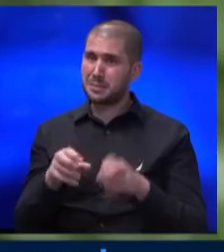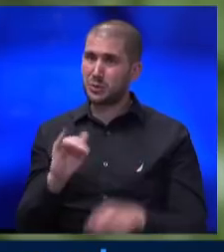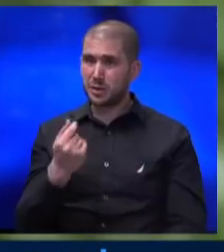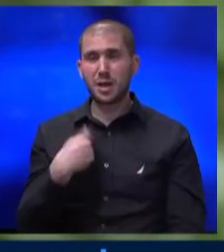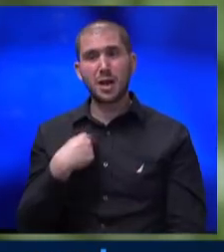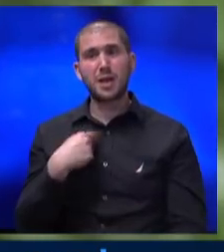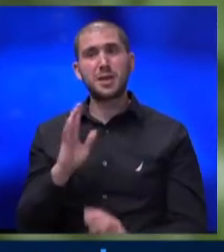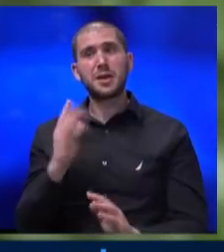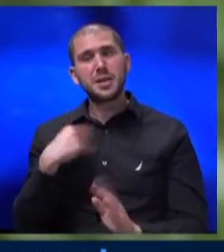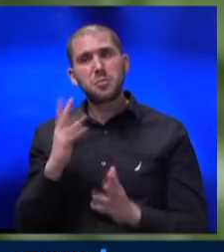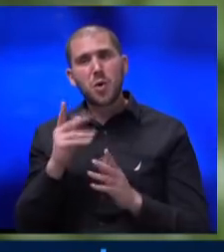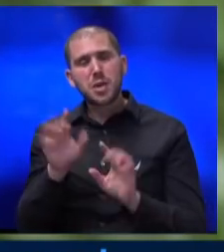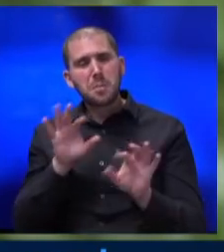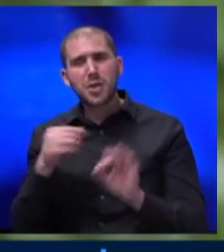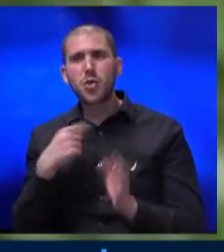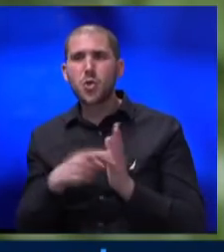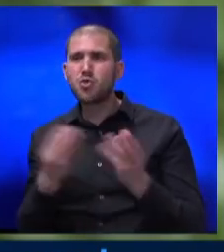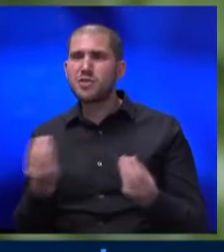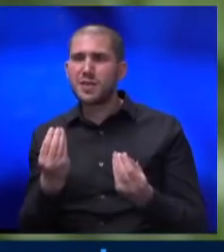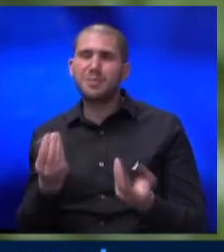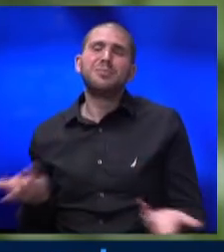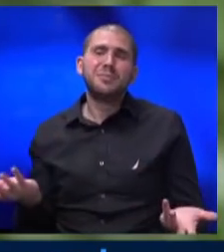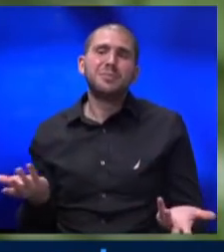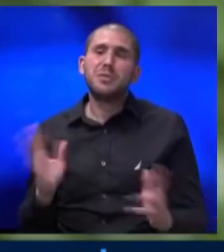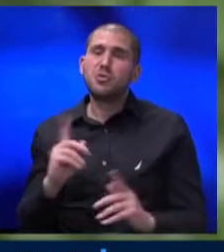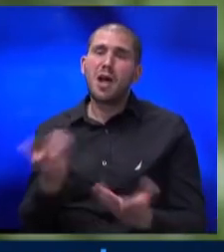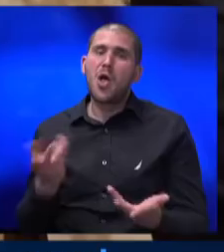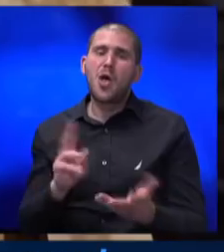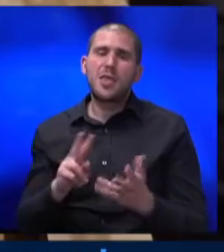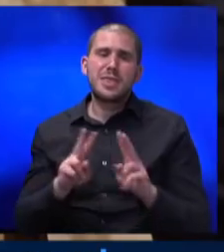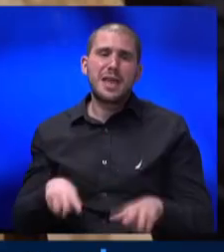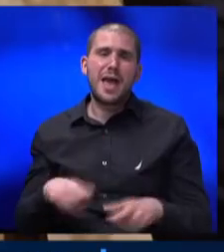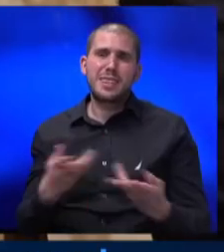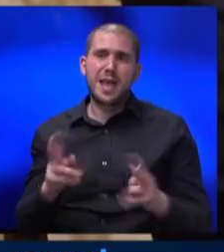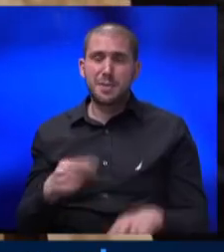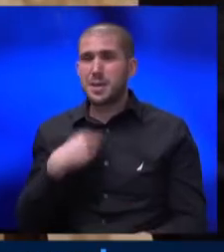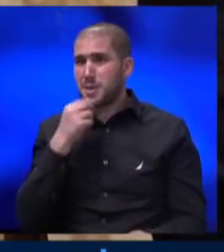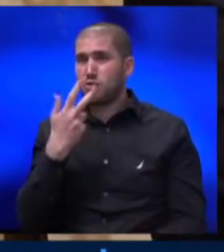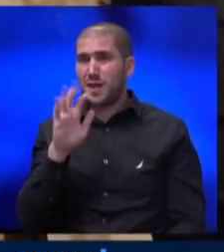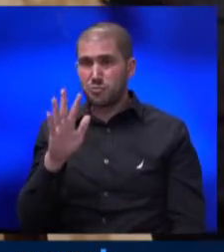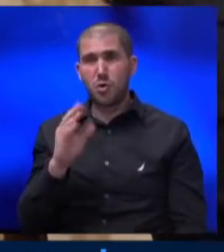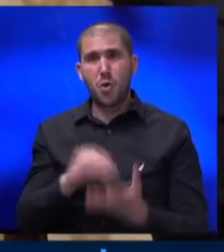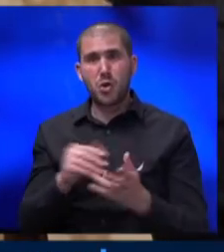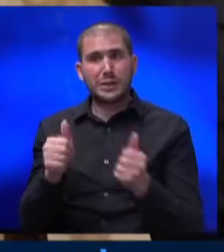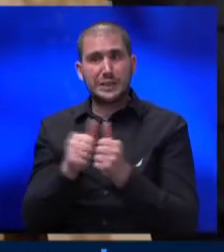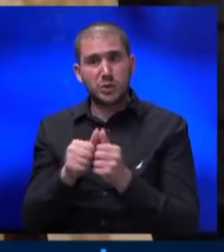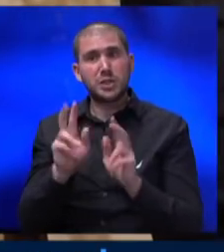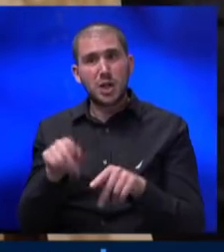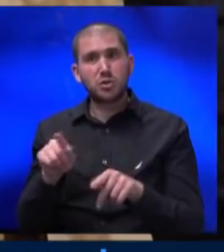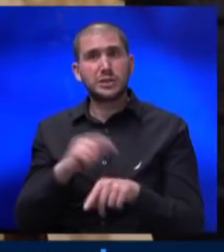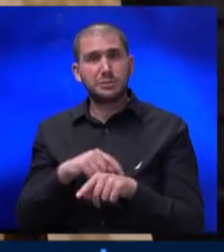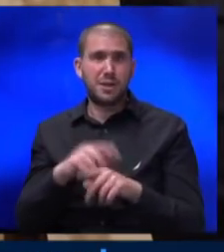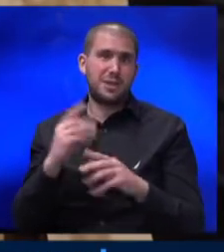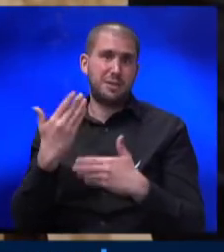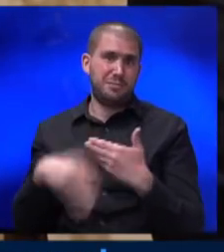מאוד מאוד בררנית. דורשת דברים שאת משהו שלא נמצא ולא קיים. אני בת 35 היום, עדיין לא בזוגיות. יש פה שעון